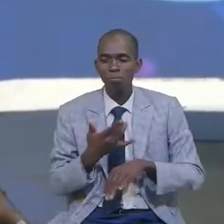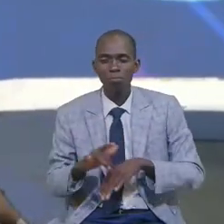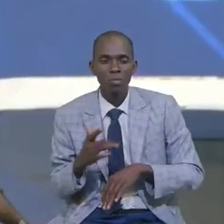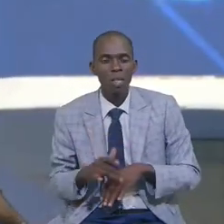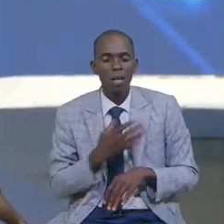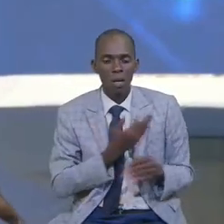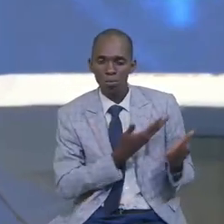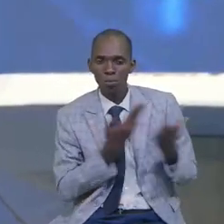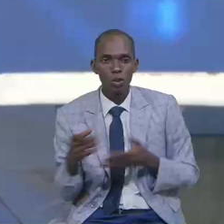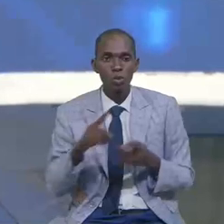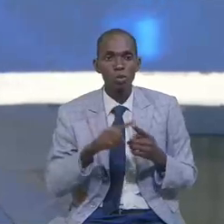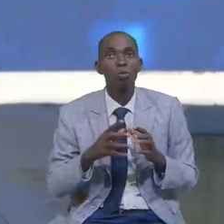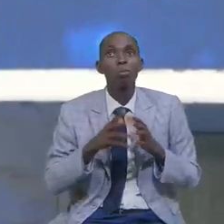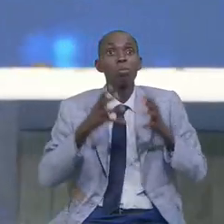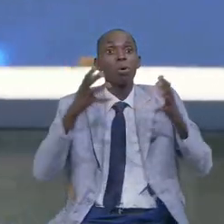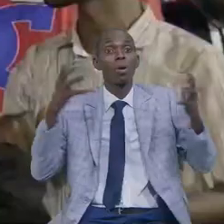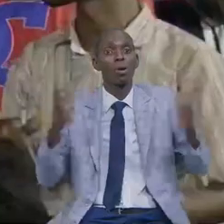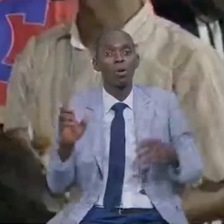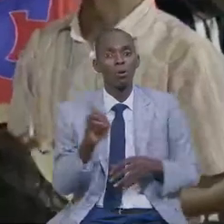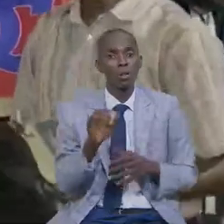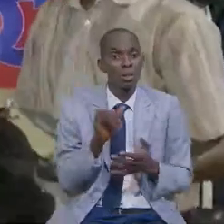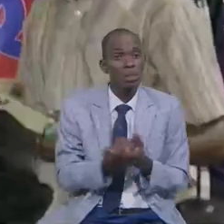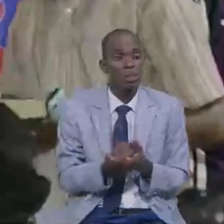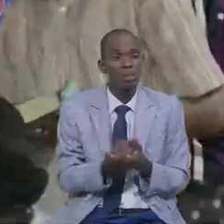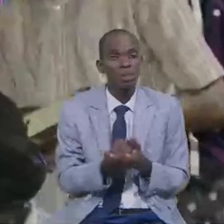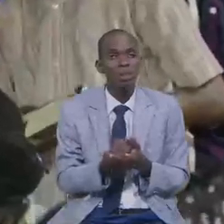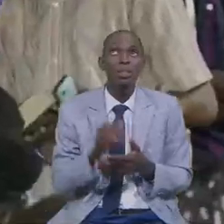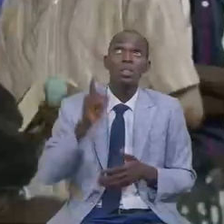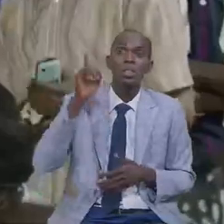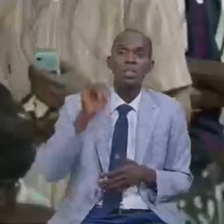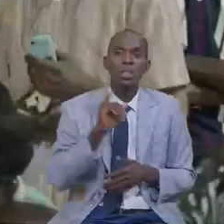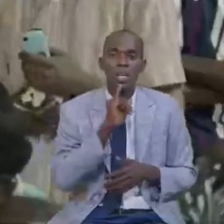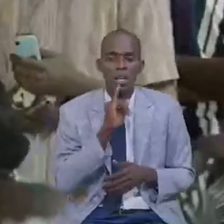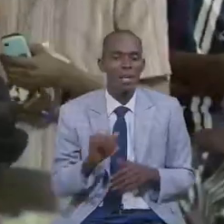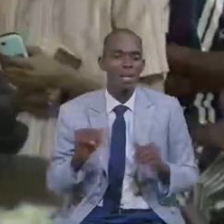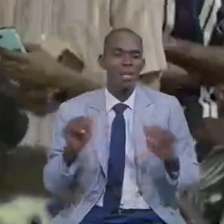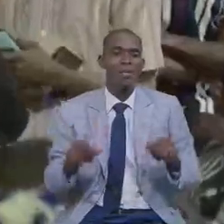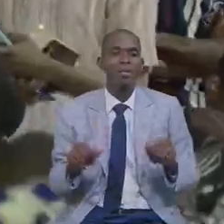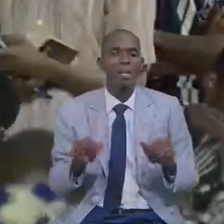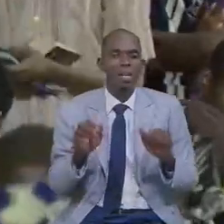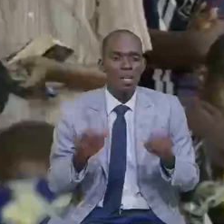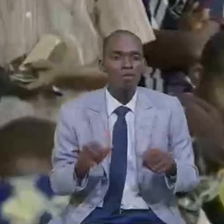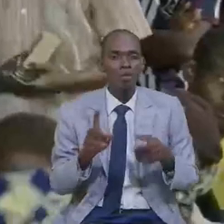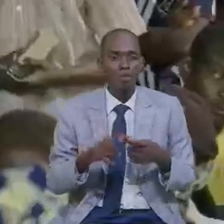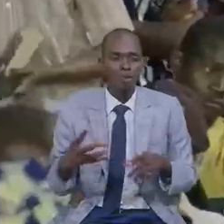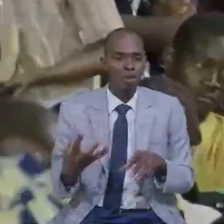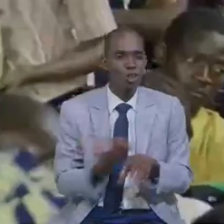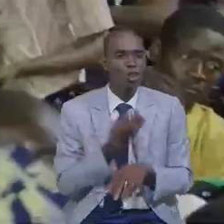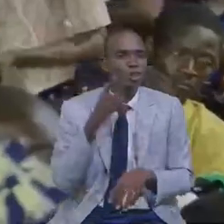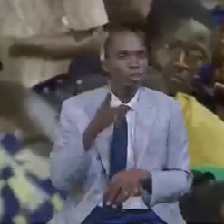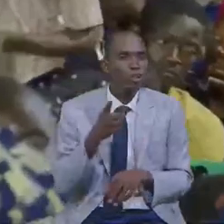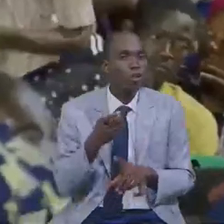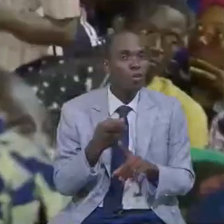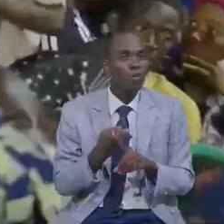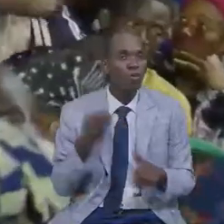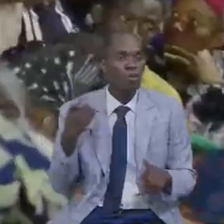vous conduire à l'abondance. C'est aussi pour cela qu'il peut. Il est capable de vous prendre de la terre